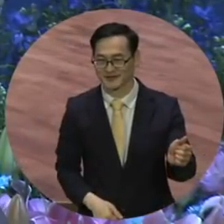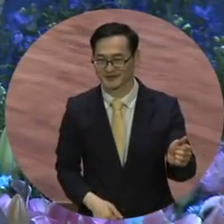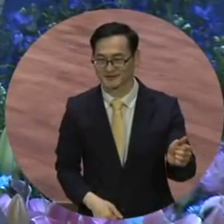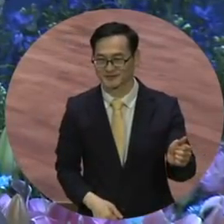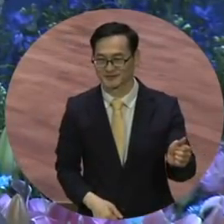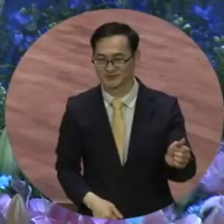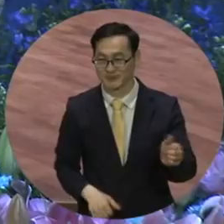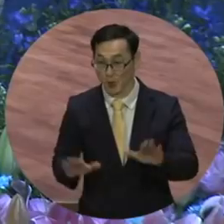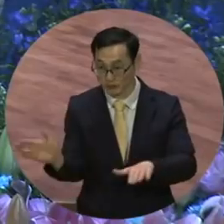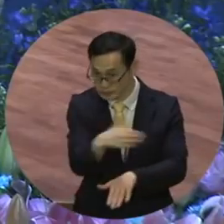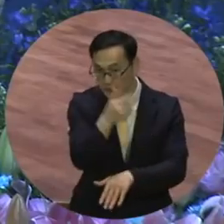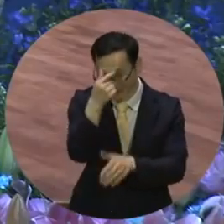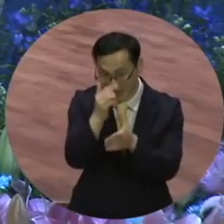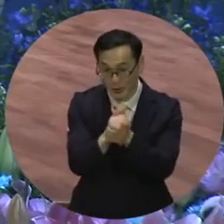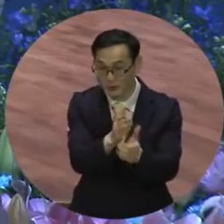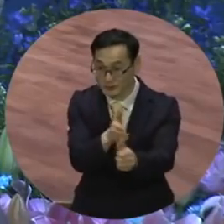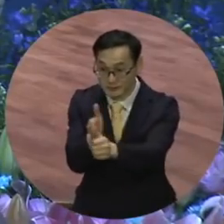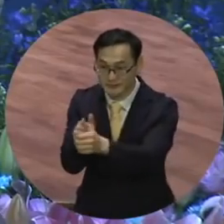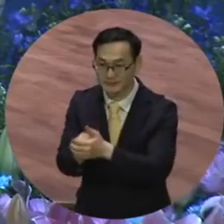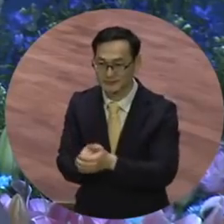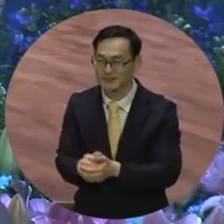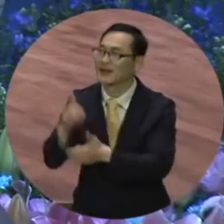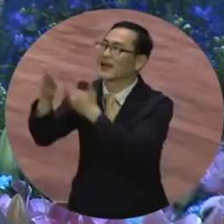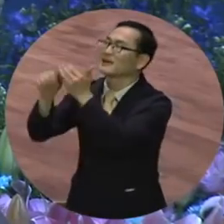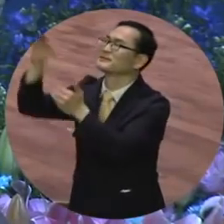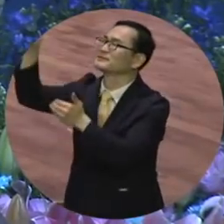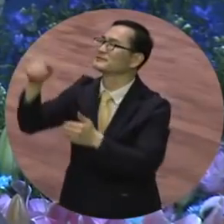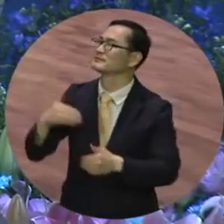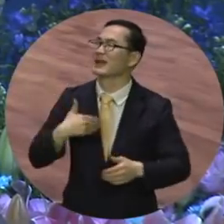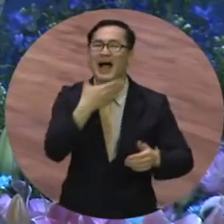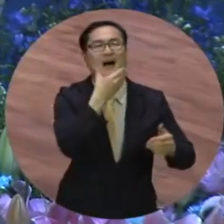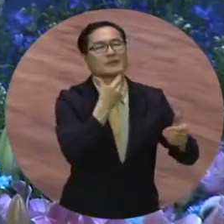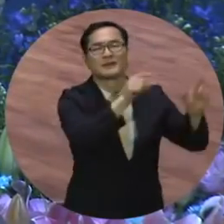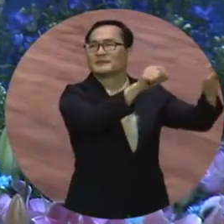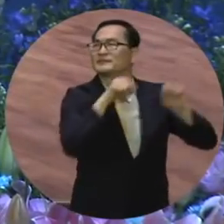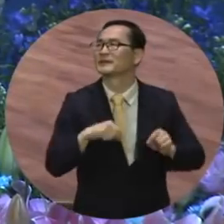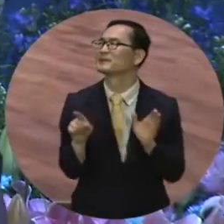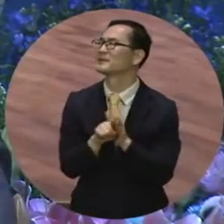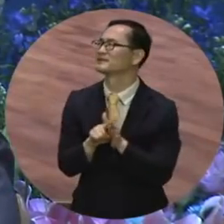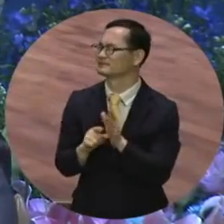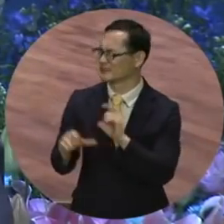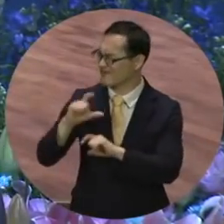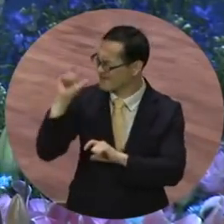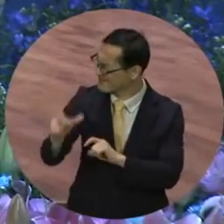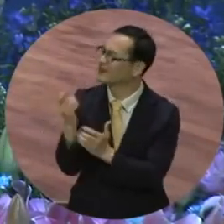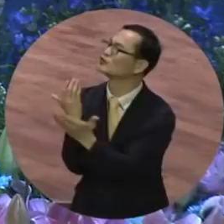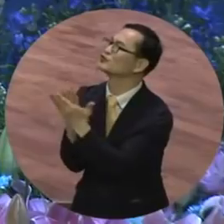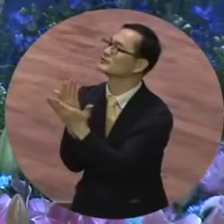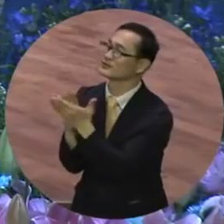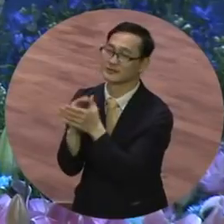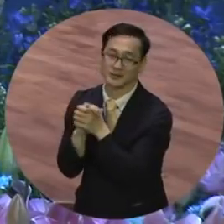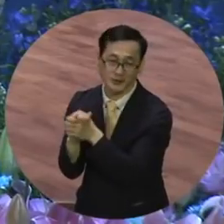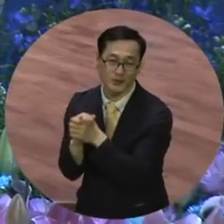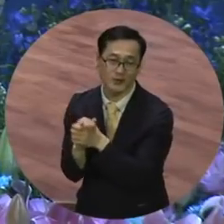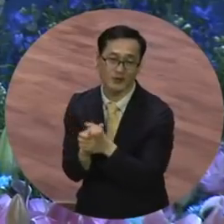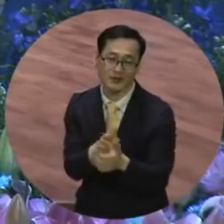기도하세요. 오늘부터 하나님, 나에게도 아브라함의 믿음을 주옵소서. 그래야 하나님 스케일을